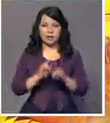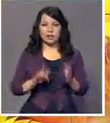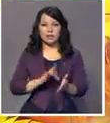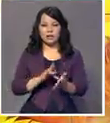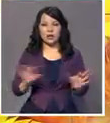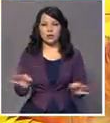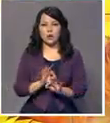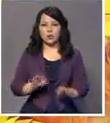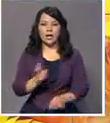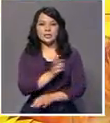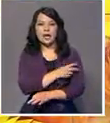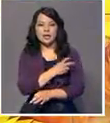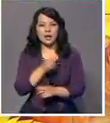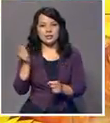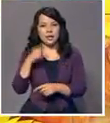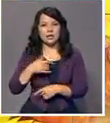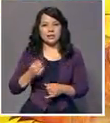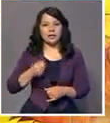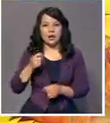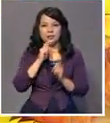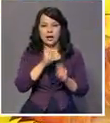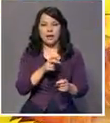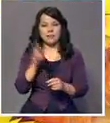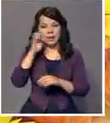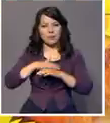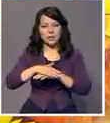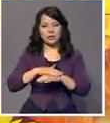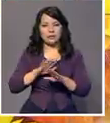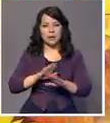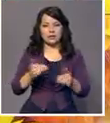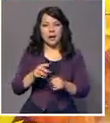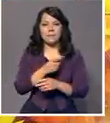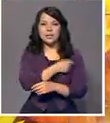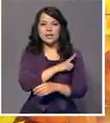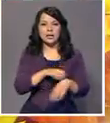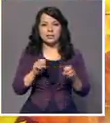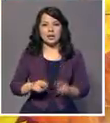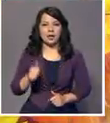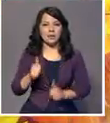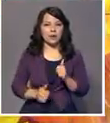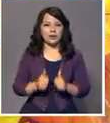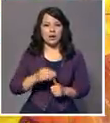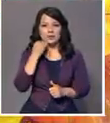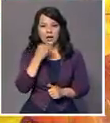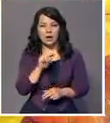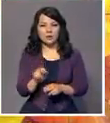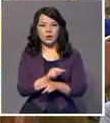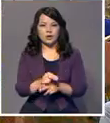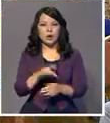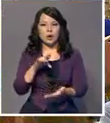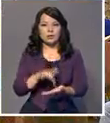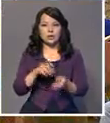Астанада ең үздік дәрігер анықталды. Сондай-ақ мемлекеттік емес медициналық ұйымдар арасында өткен алғашқы байқауда ең сапалы емдеу